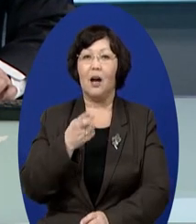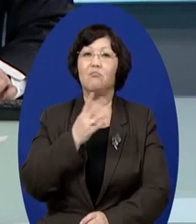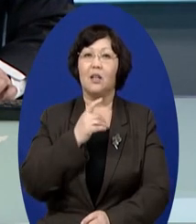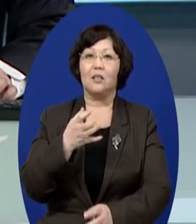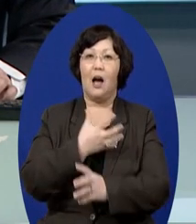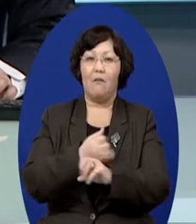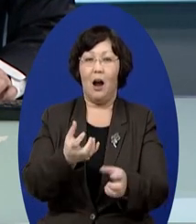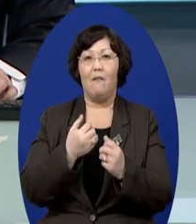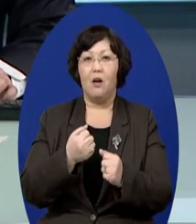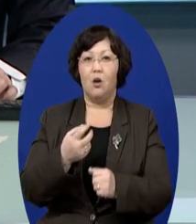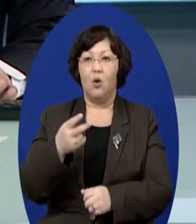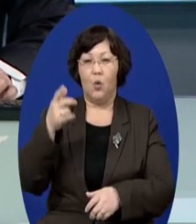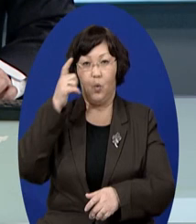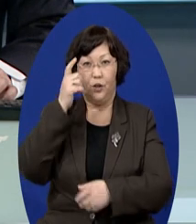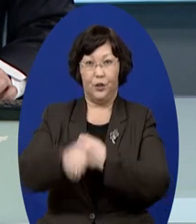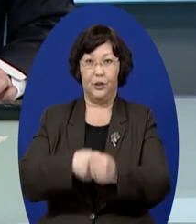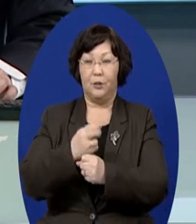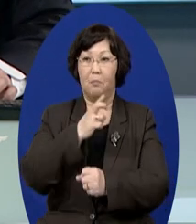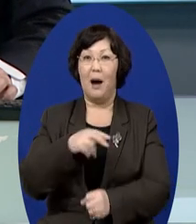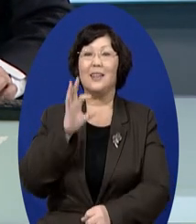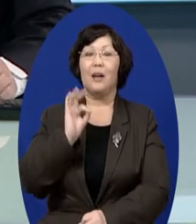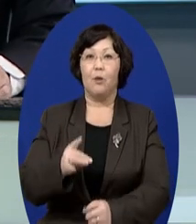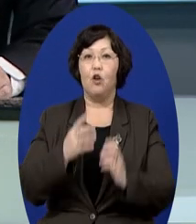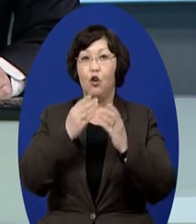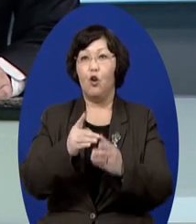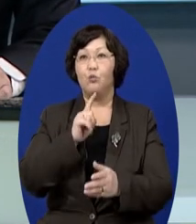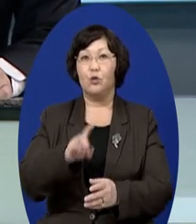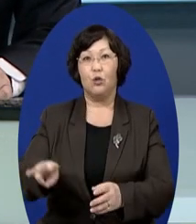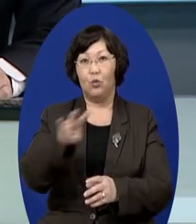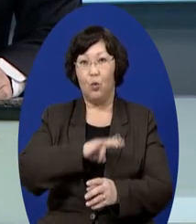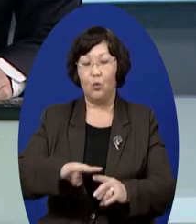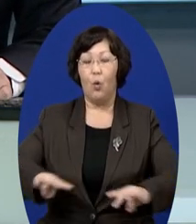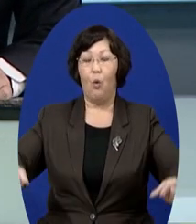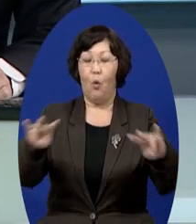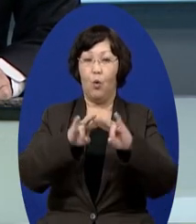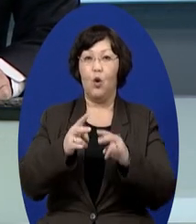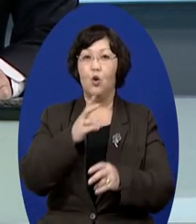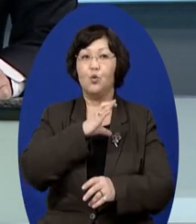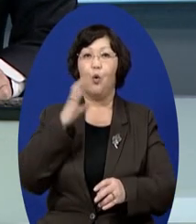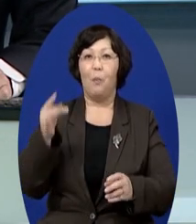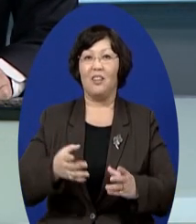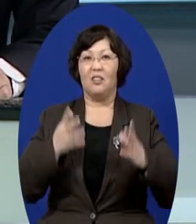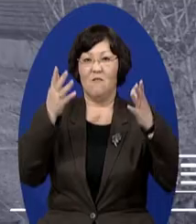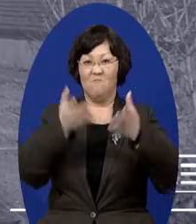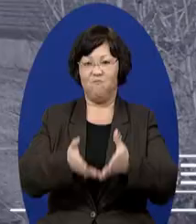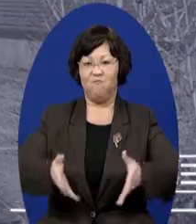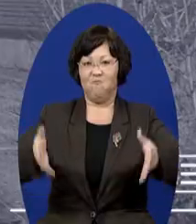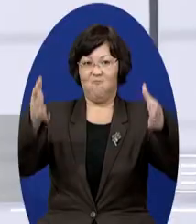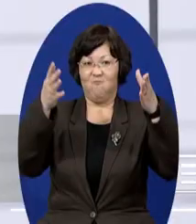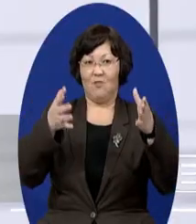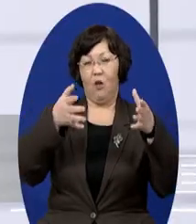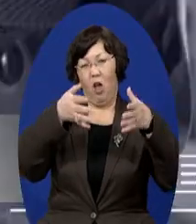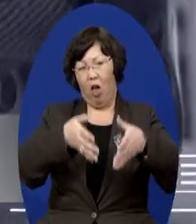жилд байгуулсан өөр нэг баатарлаг үйлс бол Хөвсгөл нуураас Сүхбаатар хөлгийг татан гаргахад оруулсан гавьяа юм.